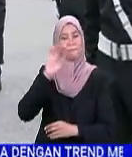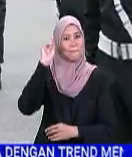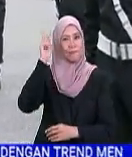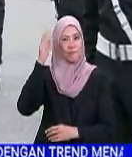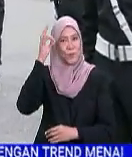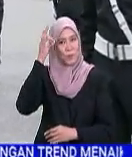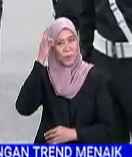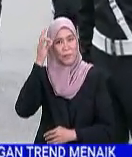Hitam